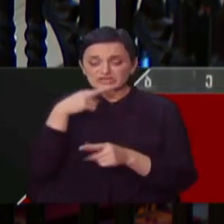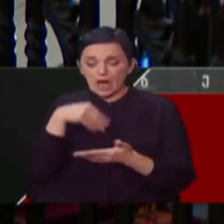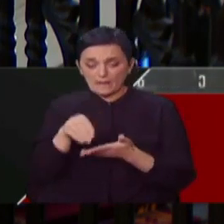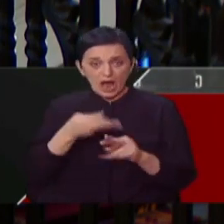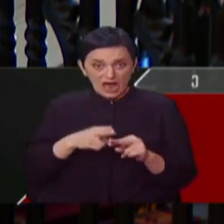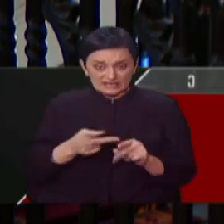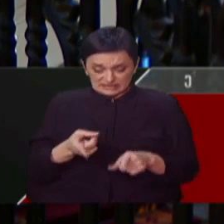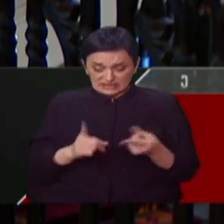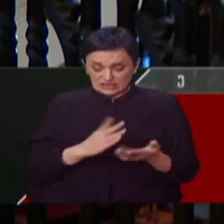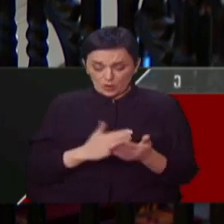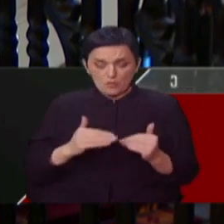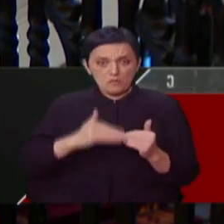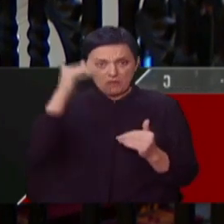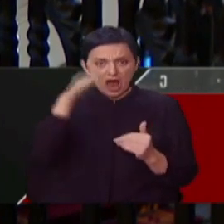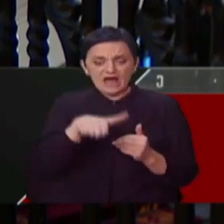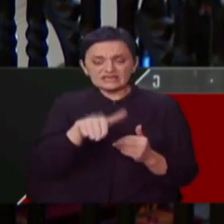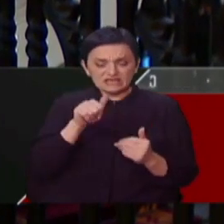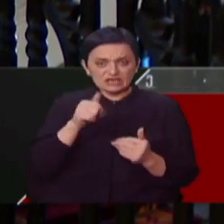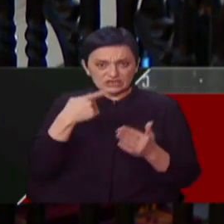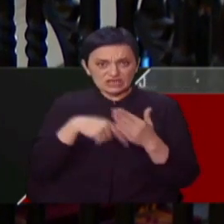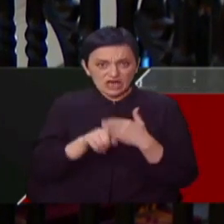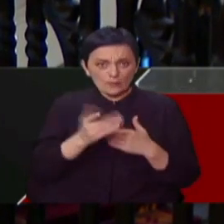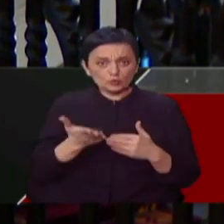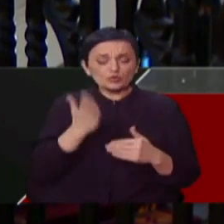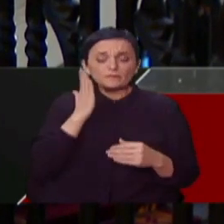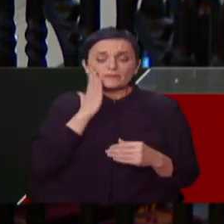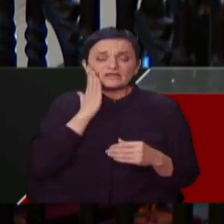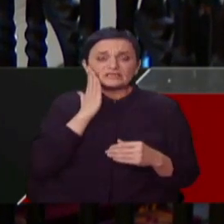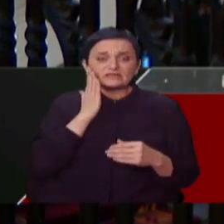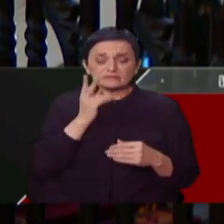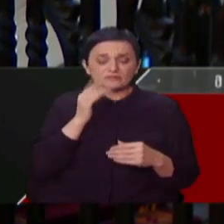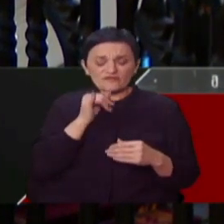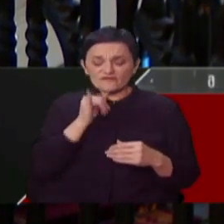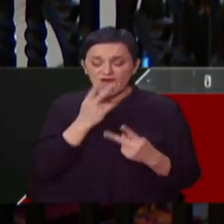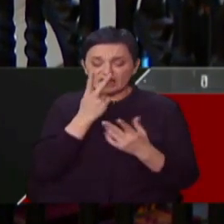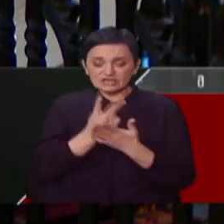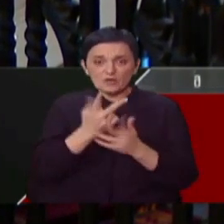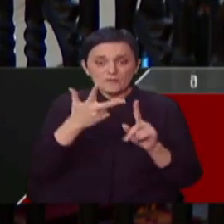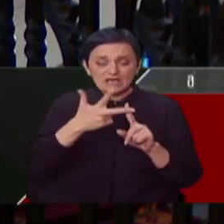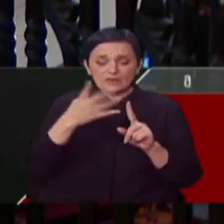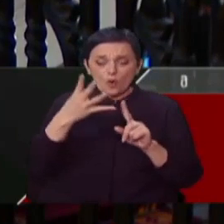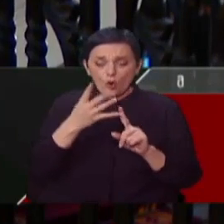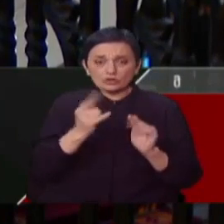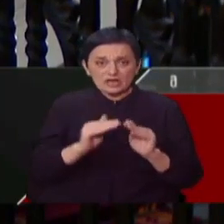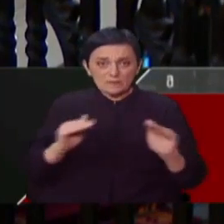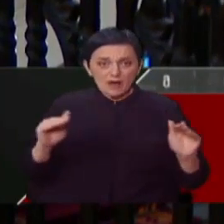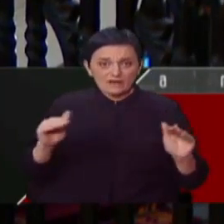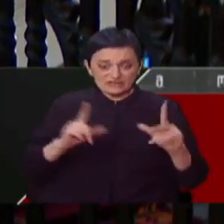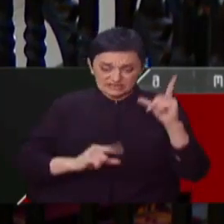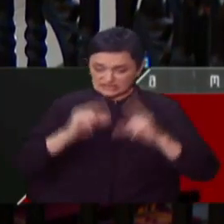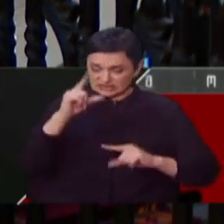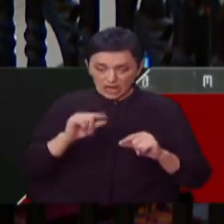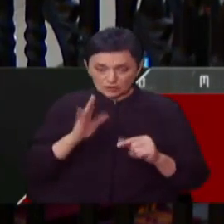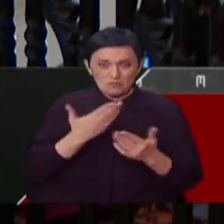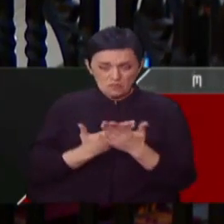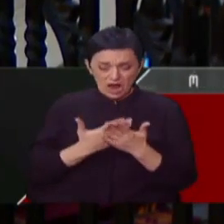ეს ხო რეალობა არის, ხო მაღალი სესკის პროცენტიდან გამომდინარე. მე ვერ დავინახე სინანული, რომ ყოველ მესამე ბავშვი შიმშილობს. ეს ხო სტატისტიკა არ არის. აი